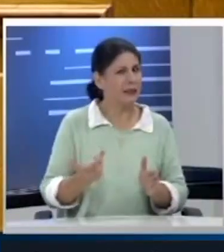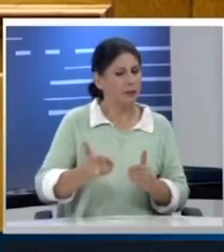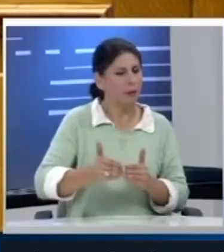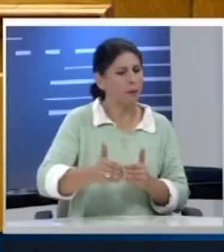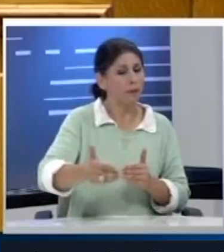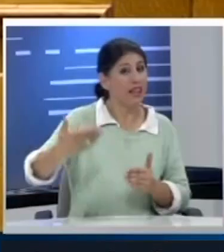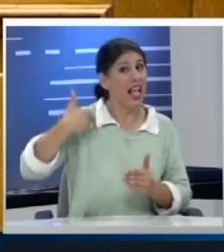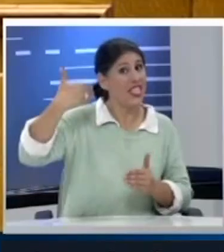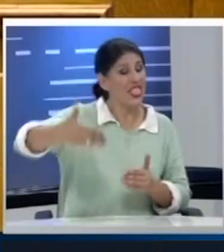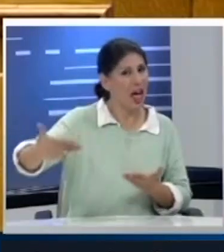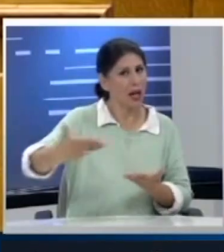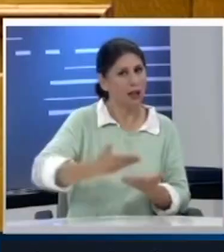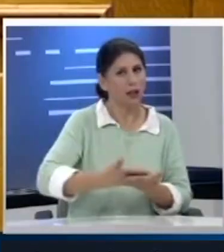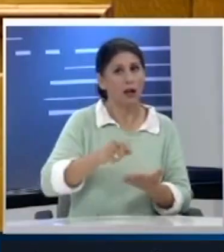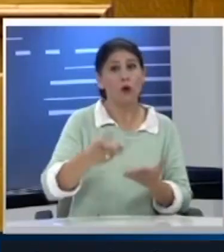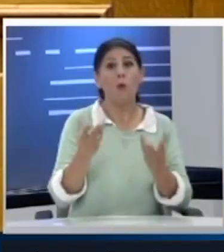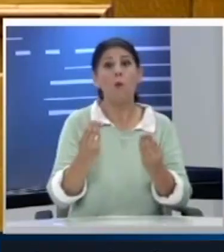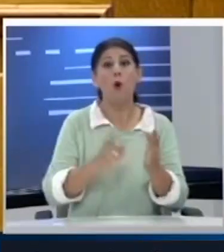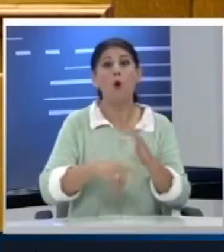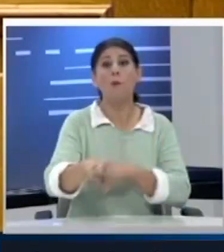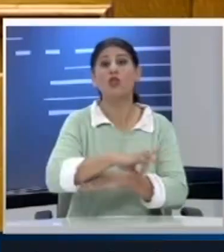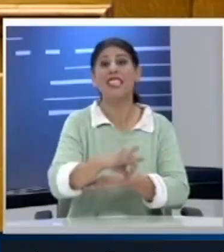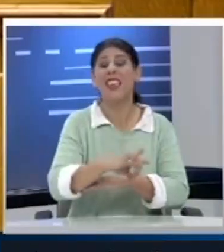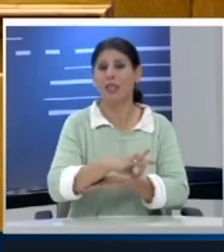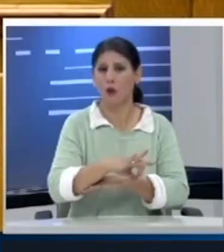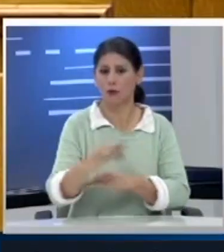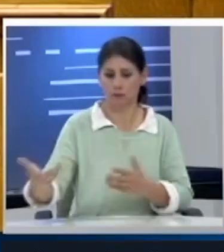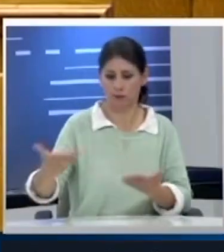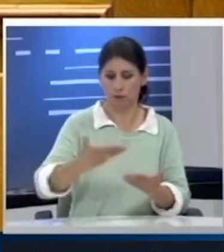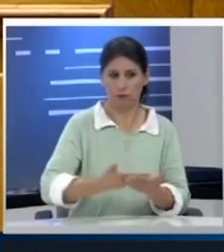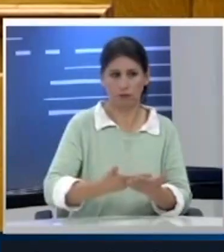επικείμενη κατάθεση ενός πολυνομοσχεδίου.